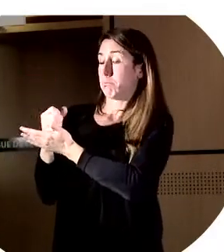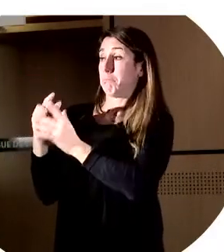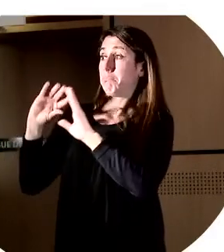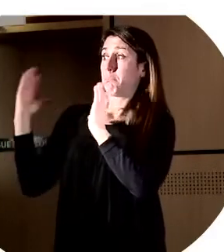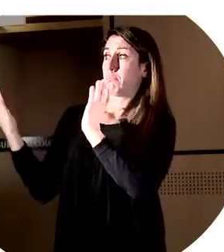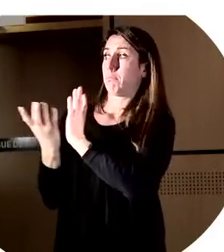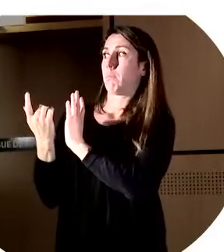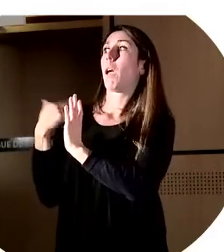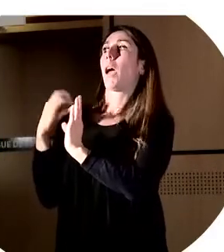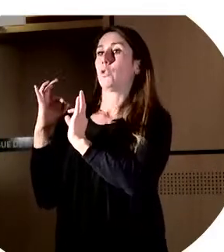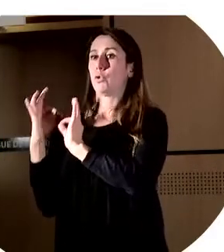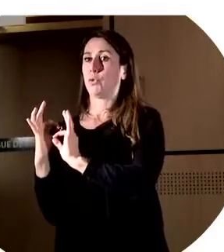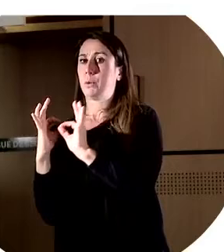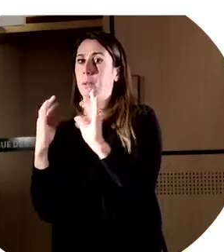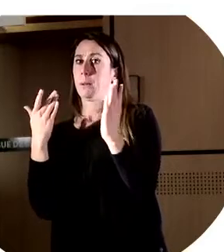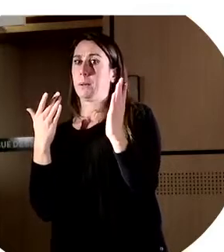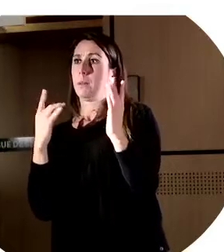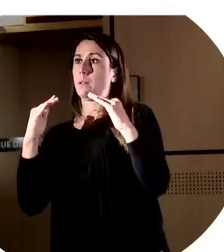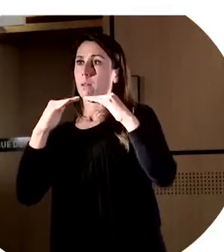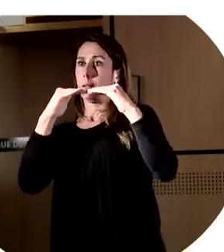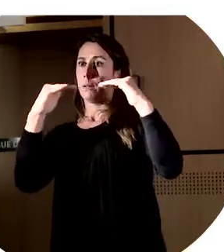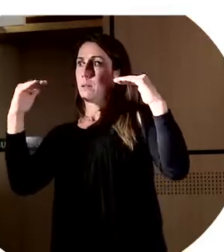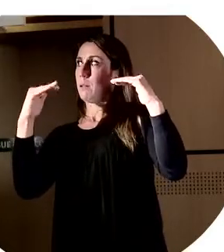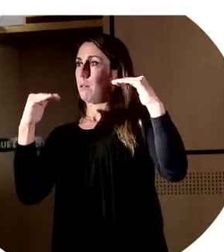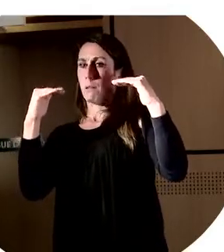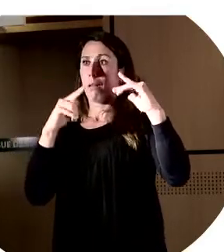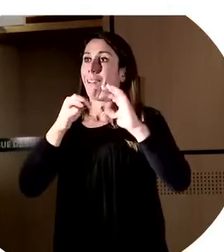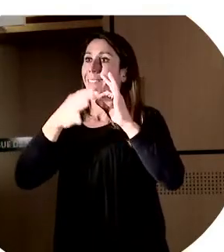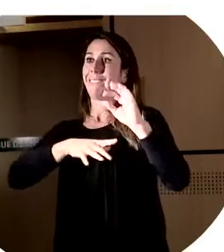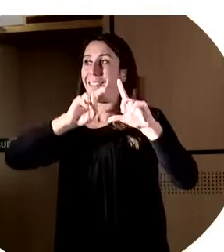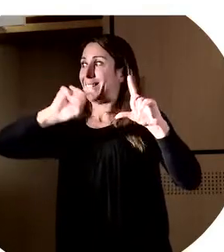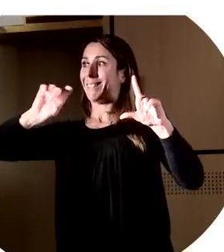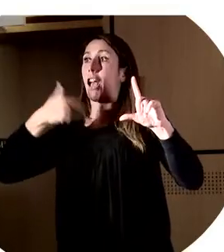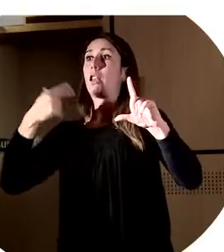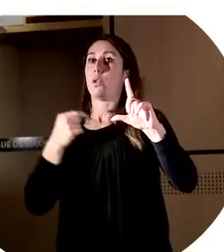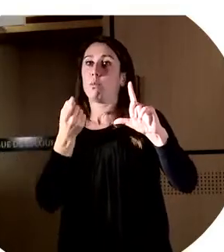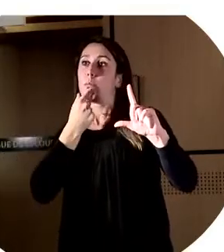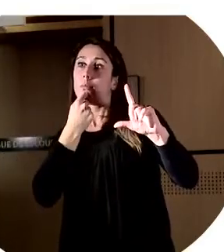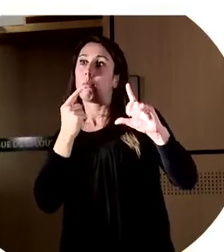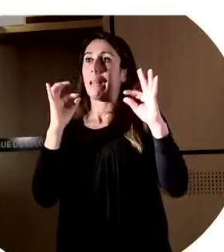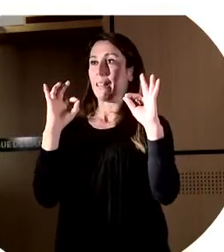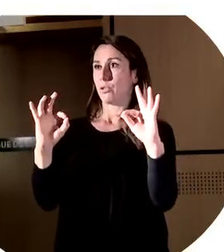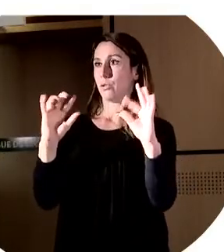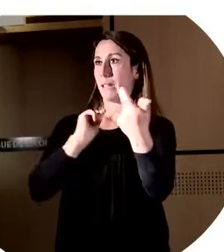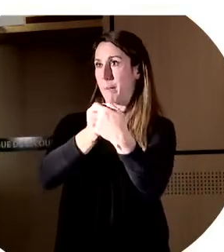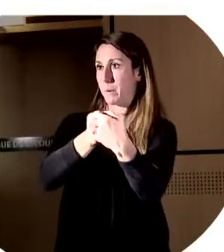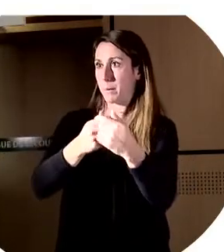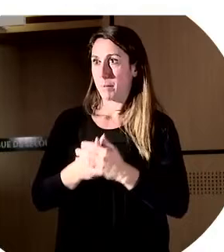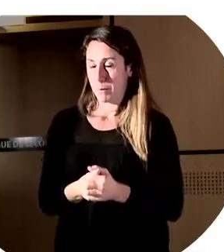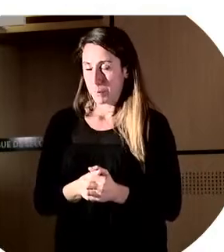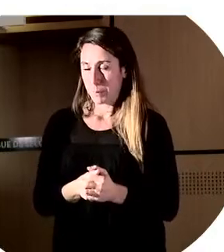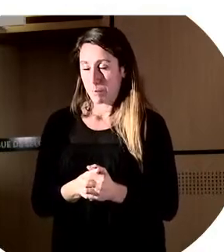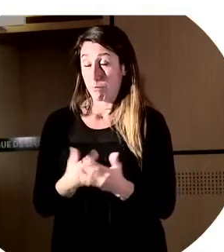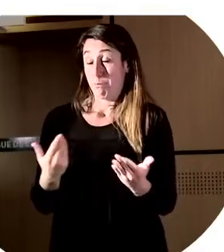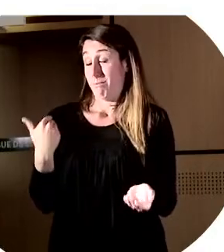finalement la dose de médicament qui va être nécessaire pour que le médicament soit efficace. Donc je viens de vous expliquer